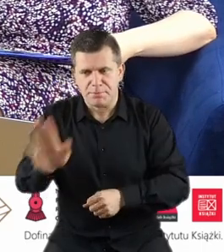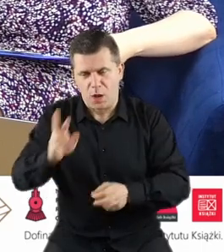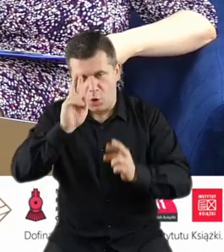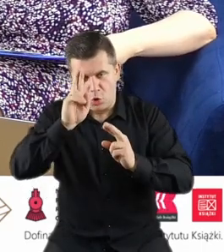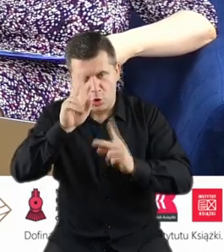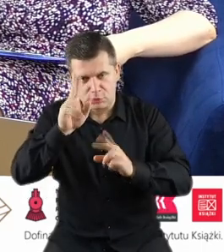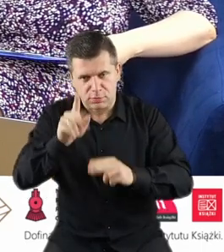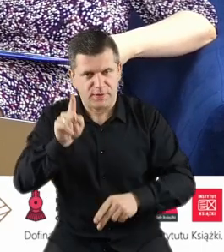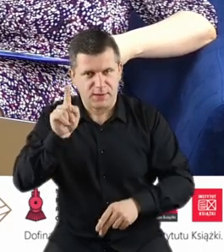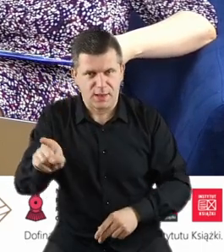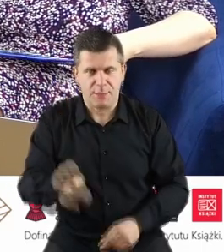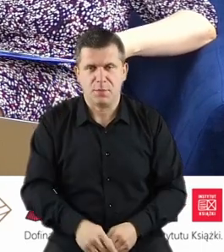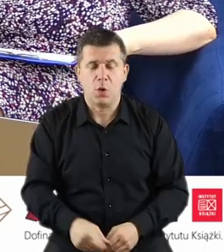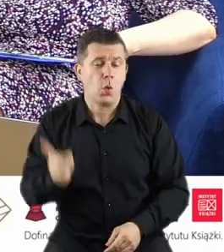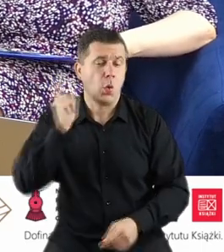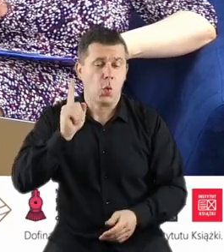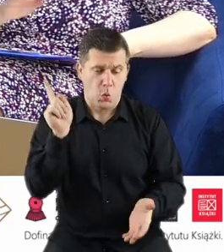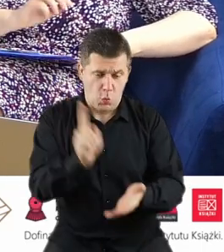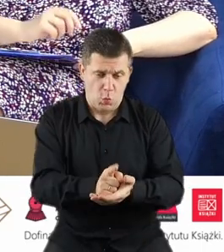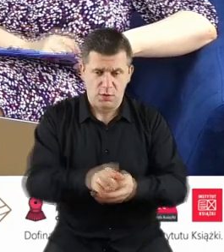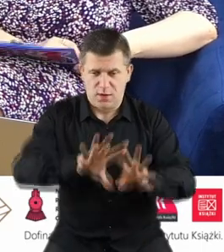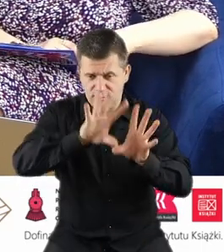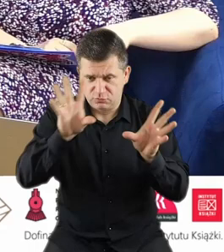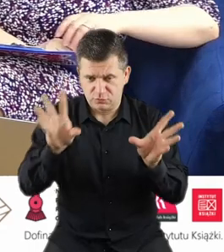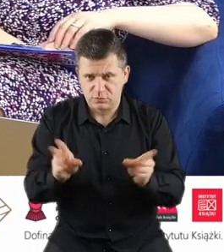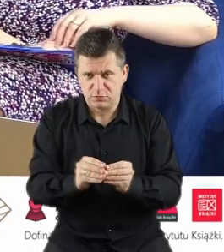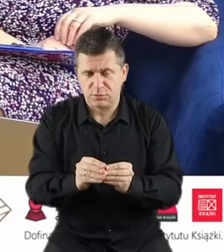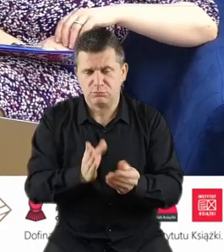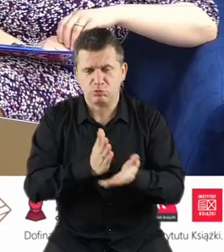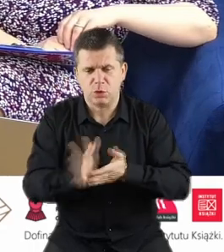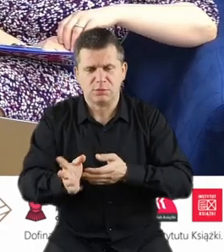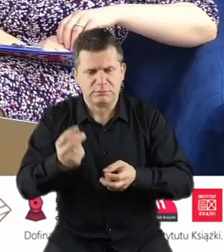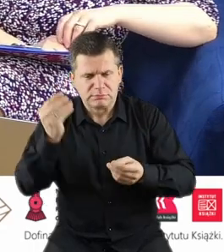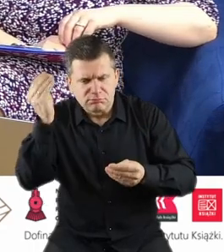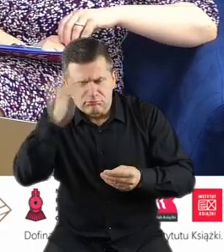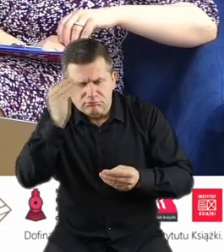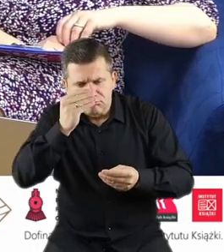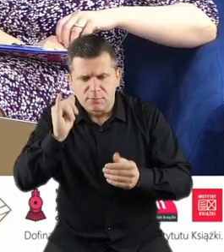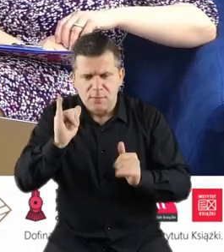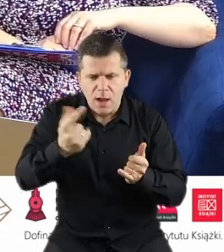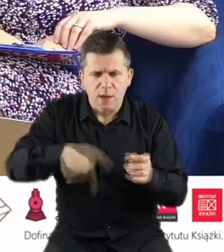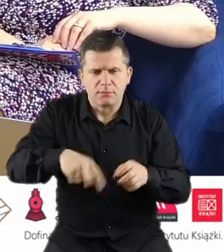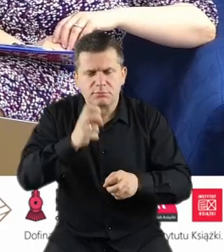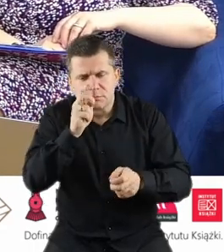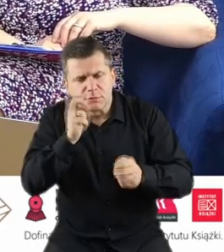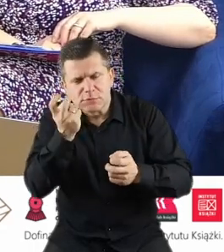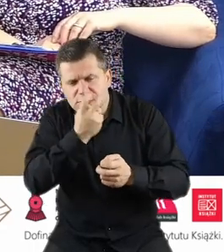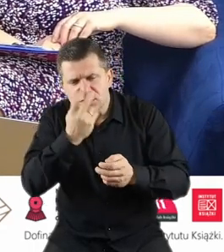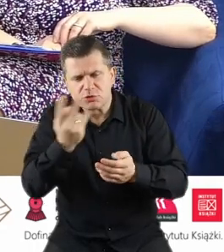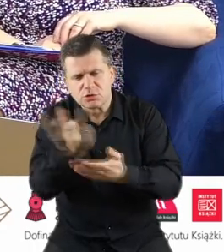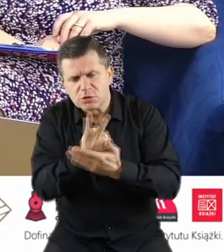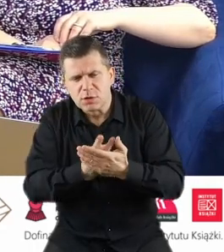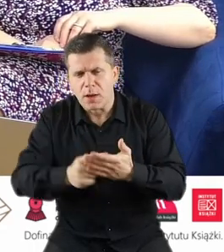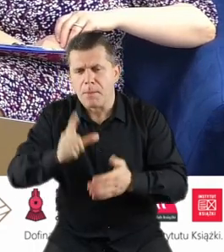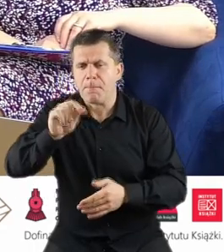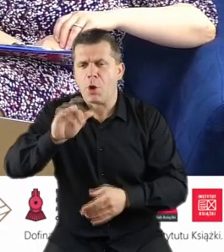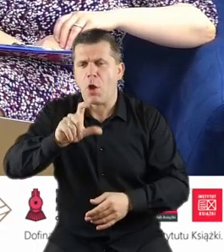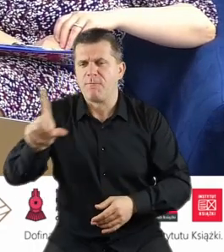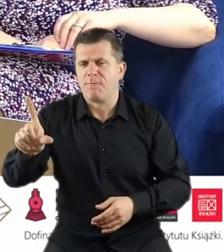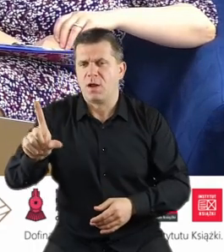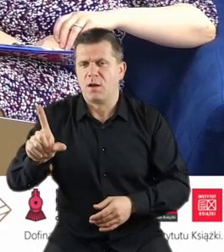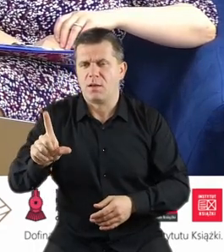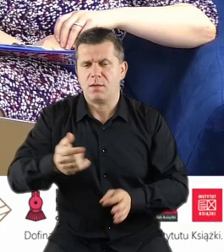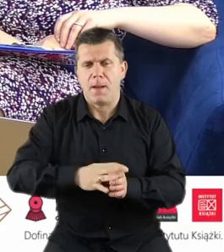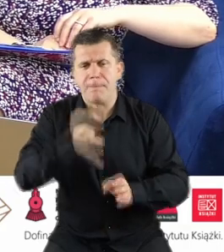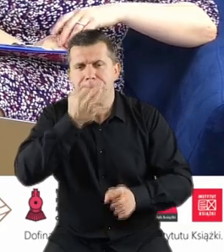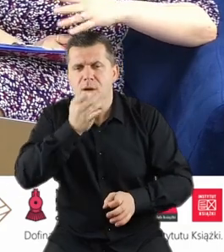tam. Udaje jej się to wszystko poprzez wnikliwe studiowanie profili. Łatwo kogoś zbić z tropu, kiedy pytamy,